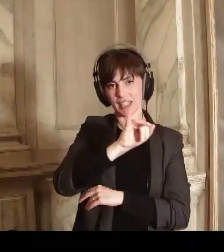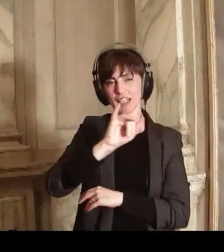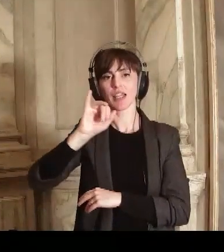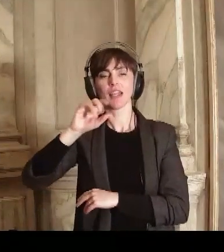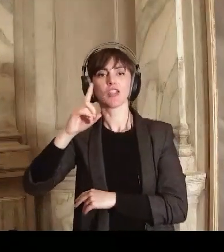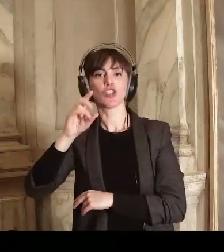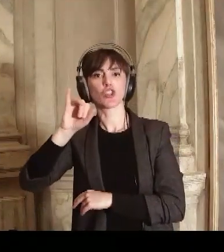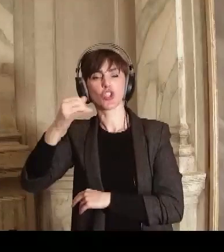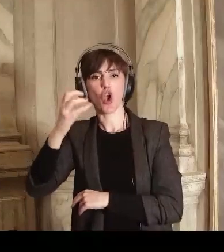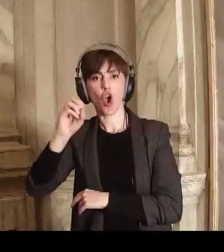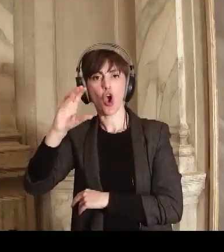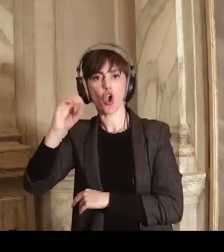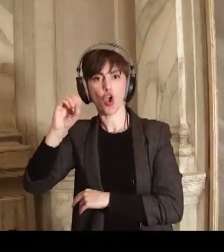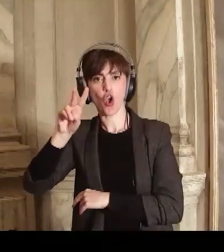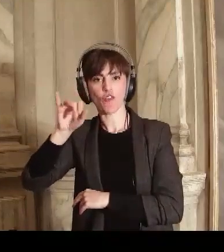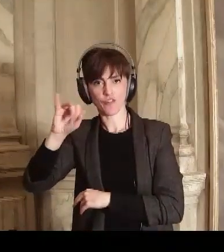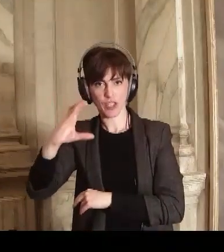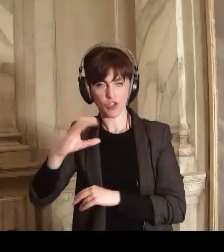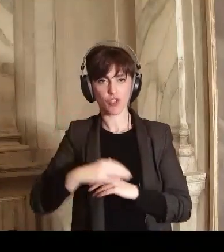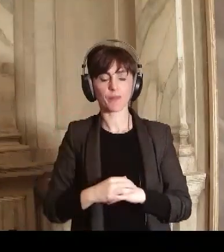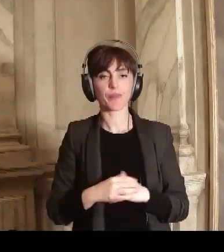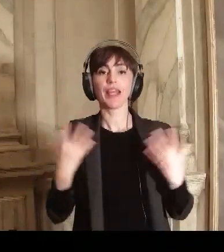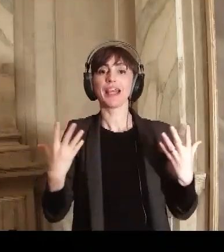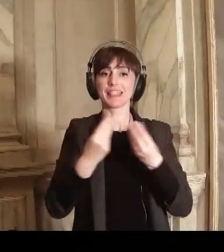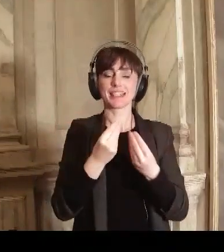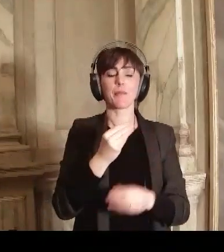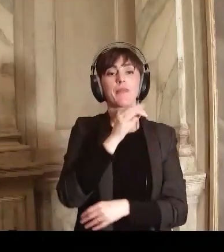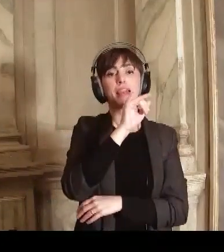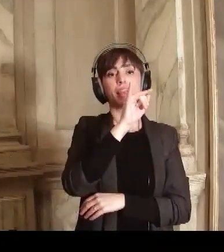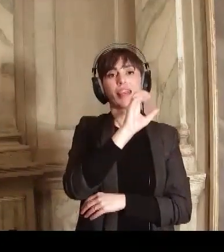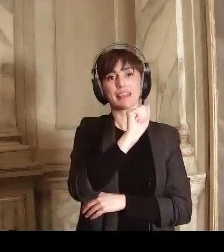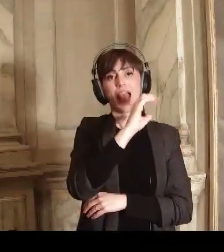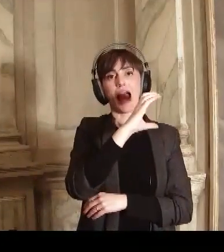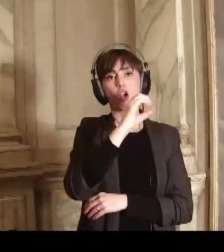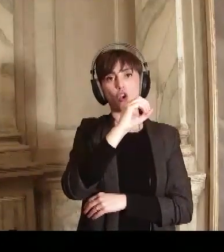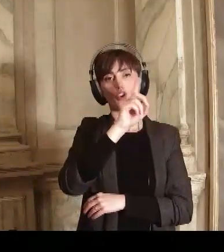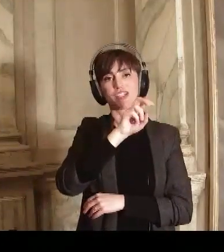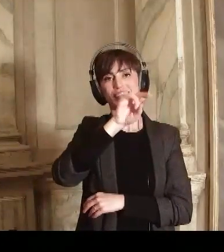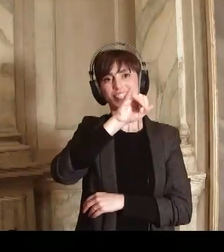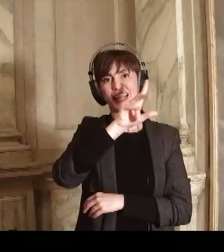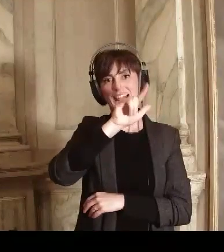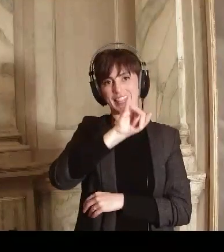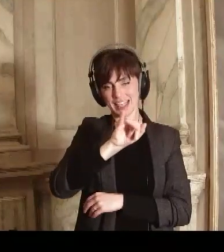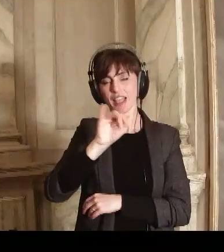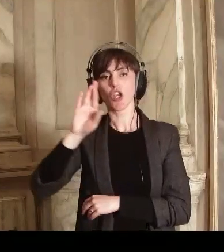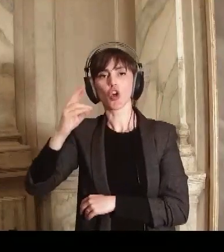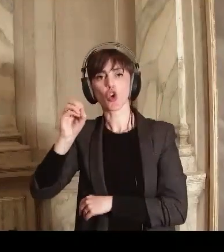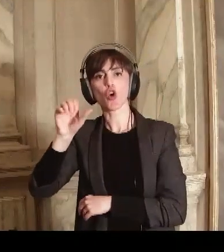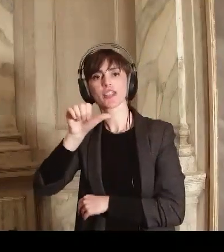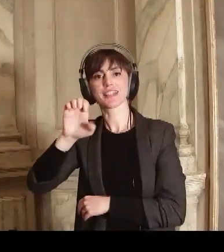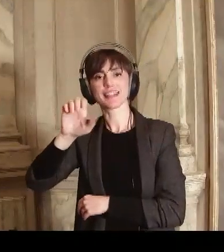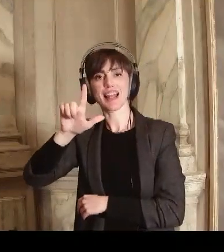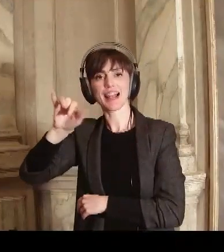registe appartenenti al firmamento del panorama italiano, Fabiana Iacozzilli e Federica Rossellini. Biennale Teatro, con queste